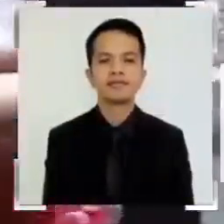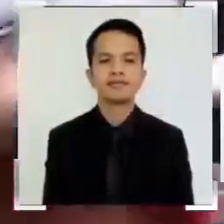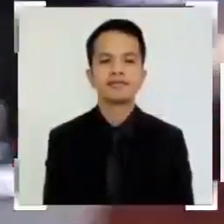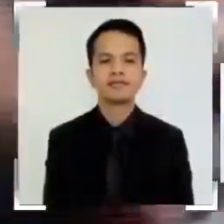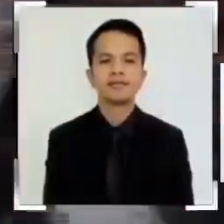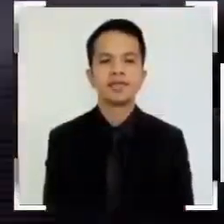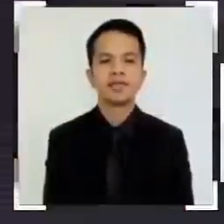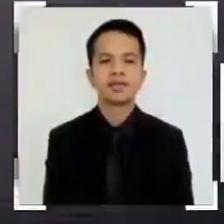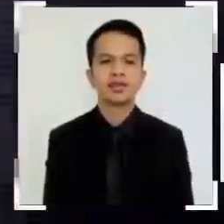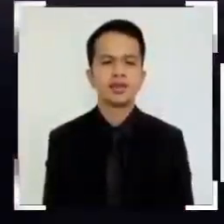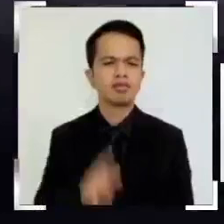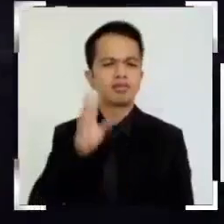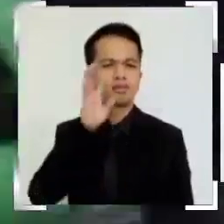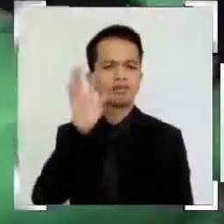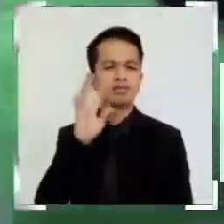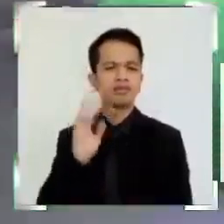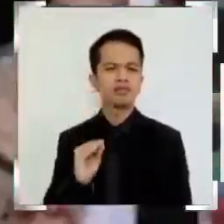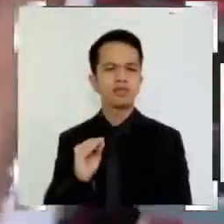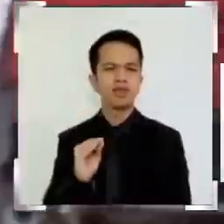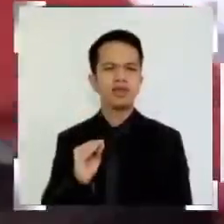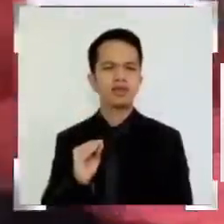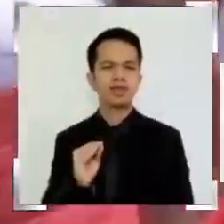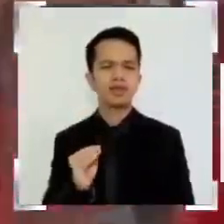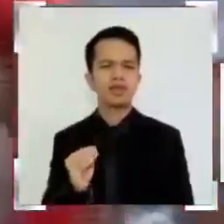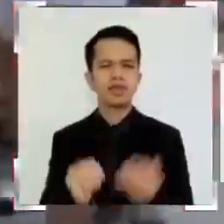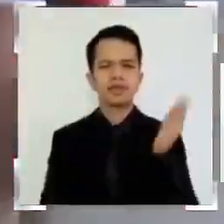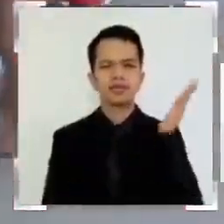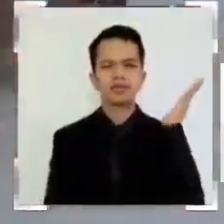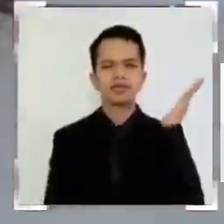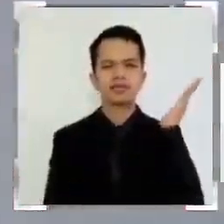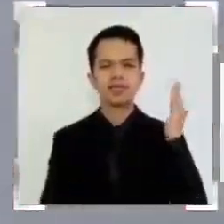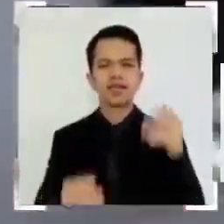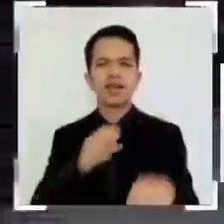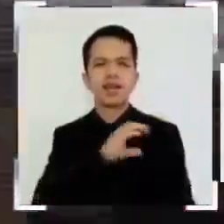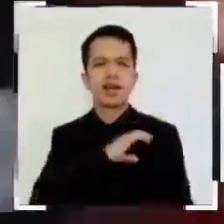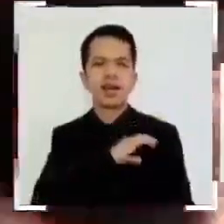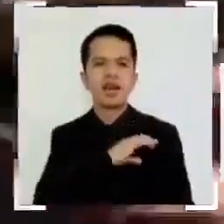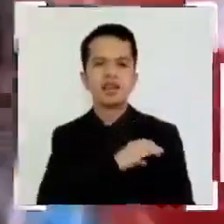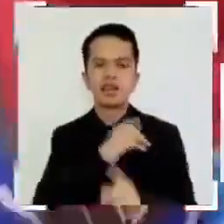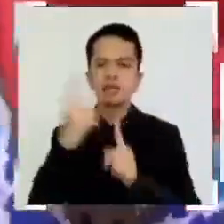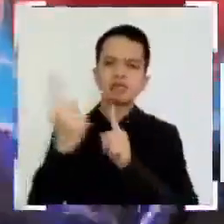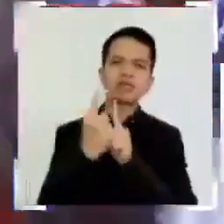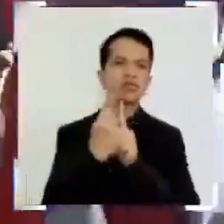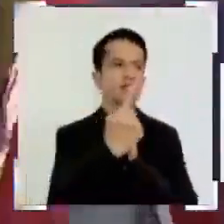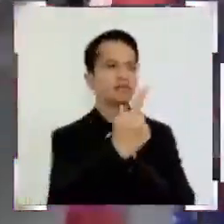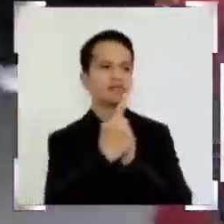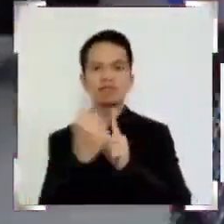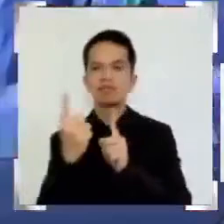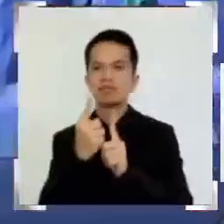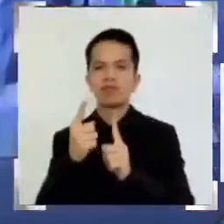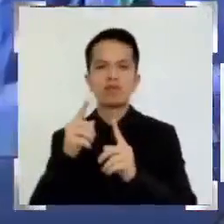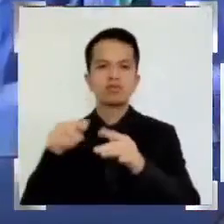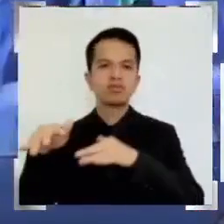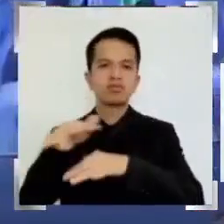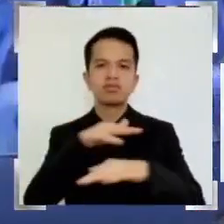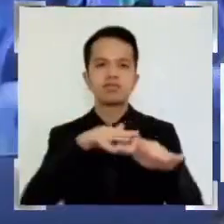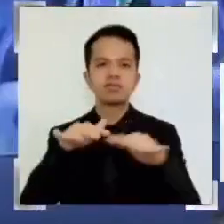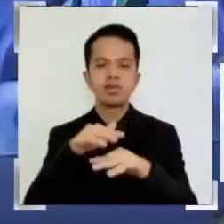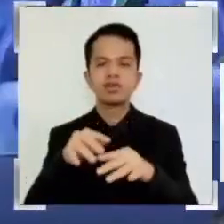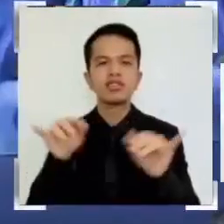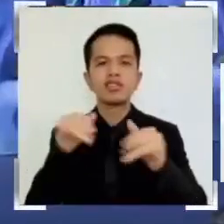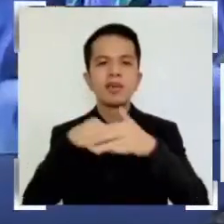Kakaiba at kamanghamanghang mga karakter ang sasalubong sa'yo. At tila ba pumasok ka sa gaming